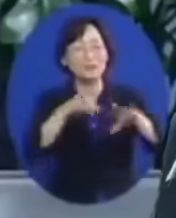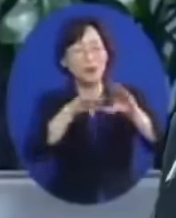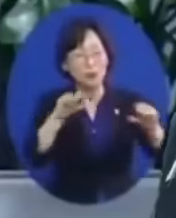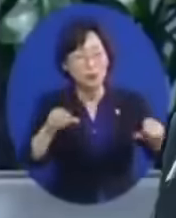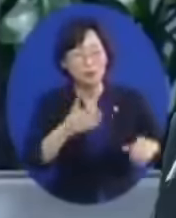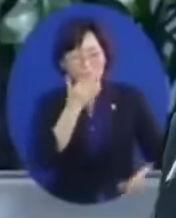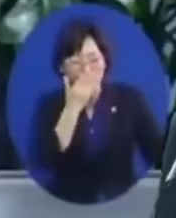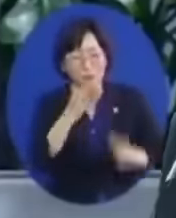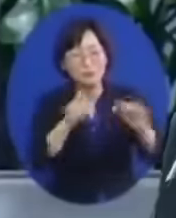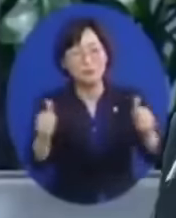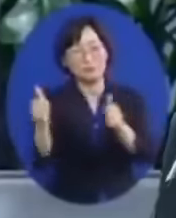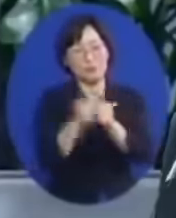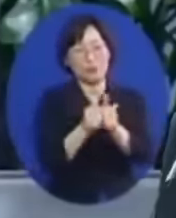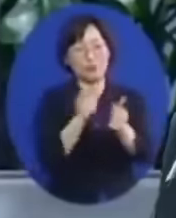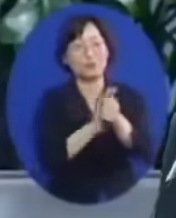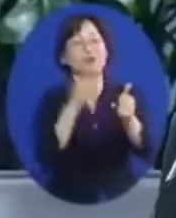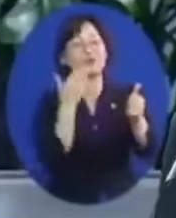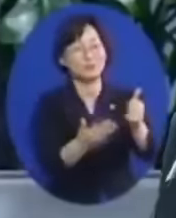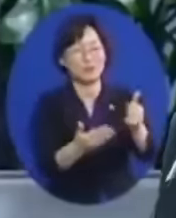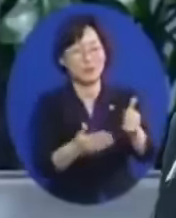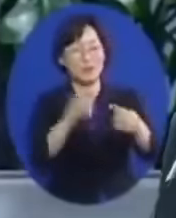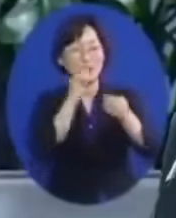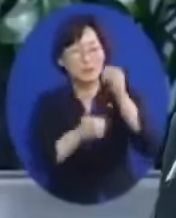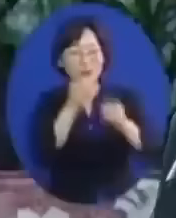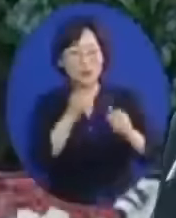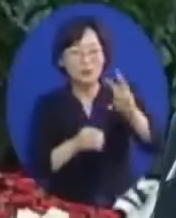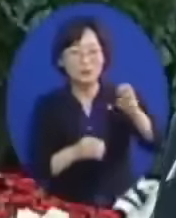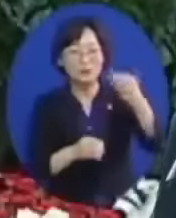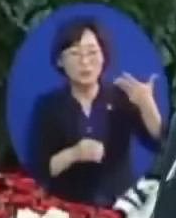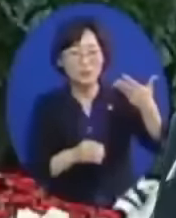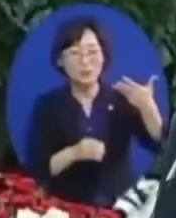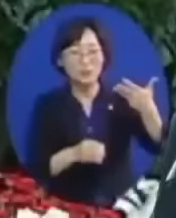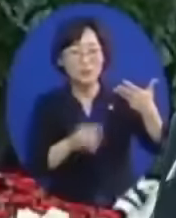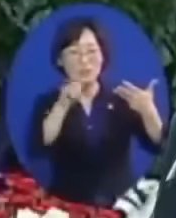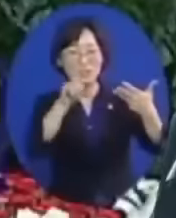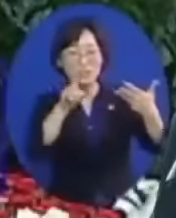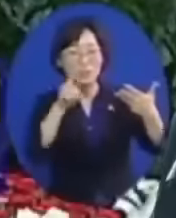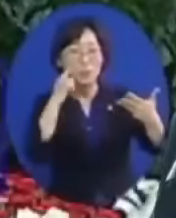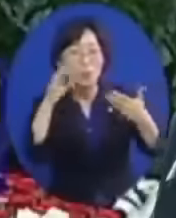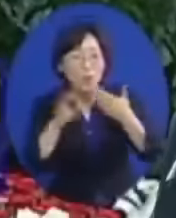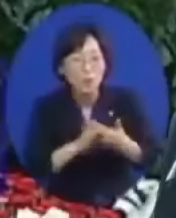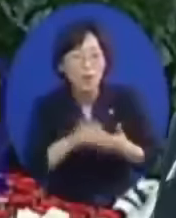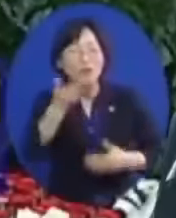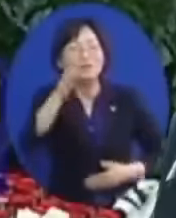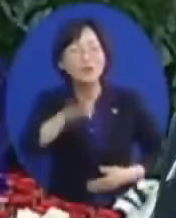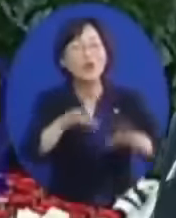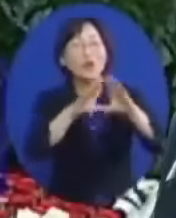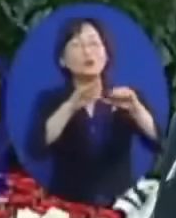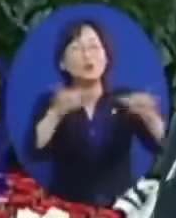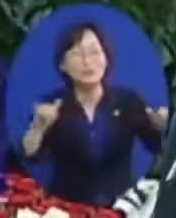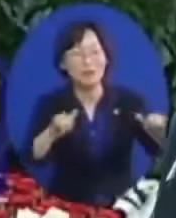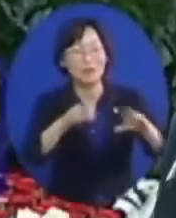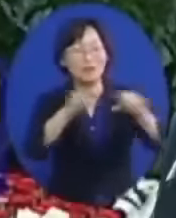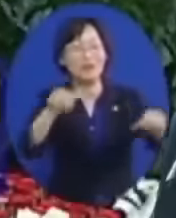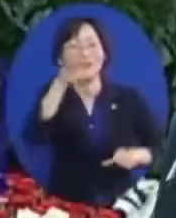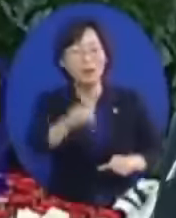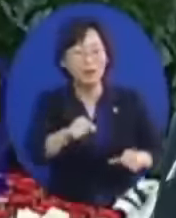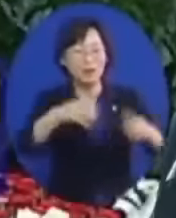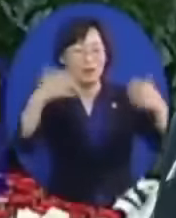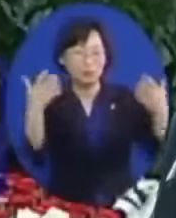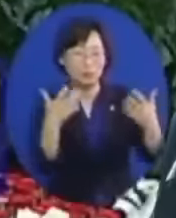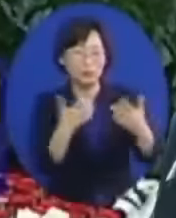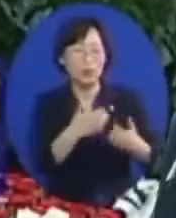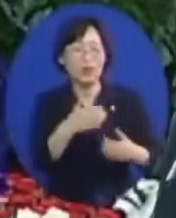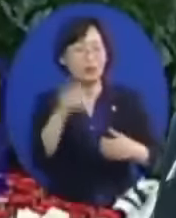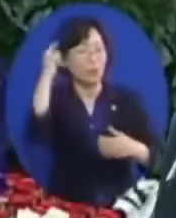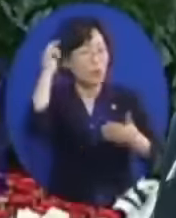겸손한 사람의 편에 있는 것입니다. 시편 37편 11절에 그러나 온유한 자들은 땅을 차지하며 풍성한 화평으로